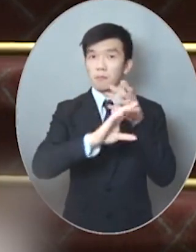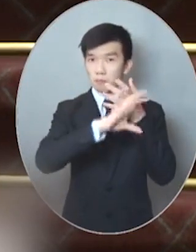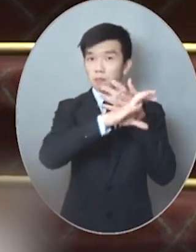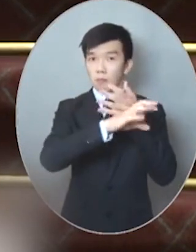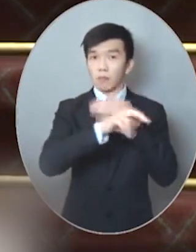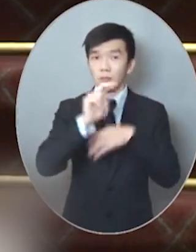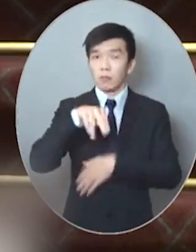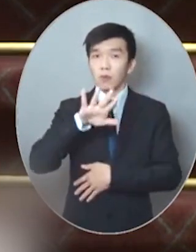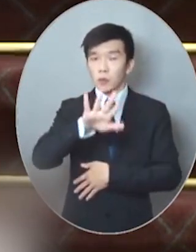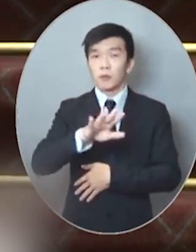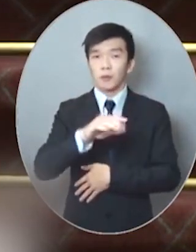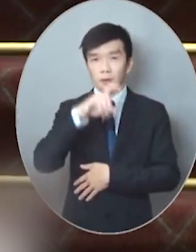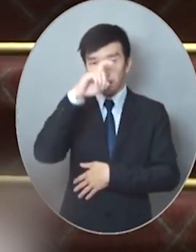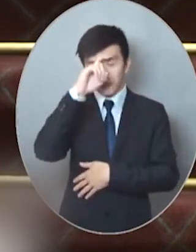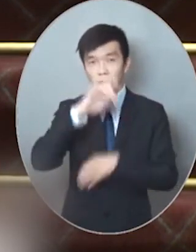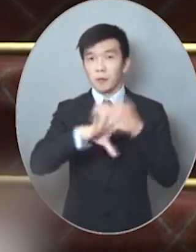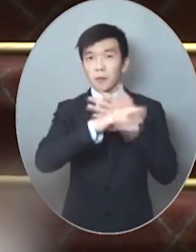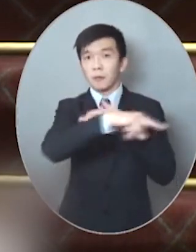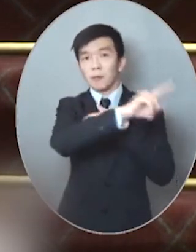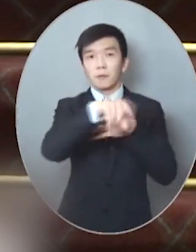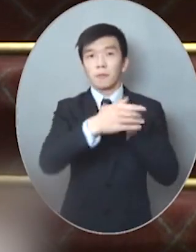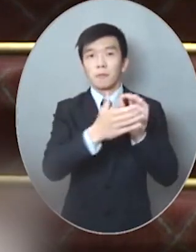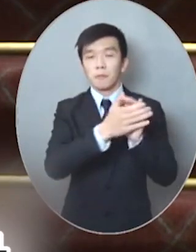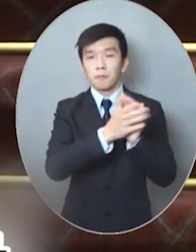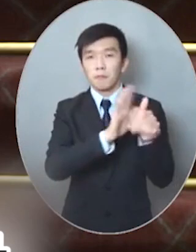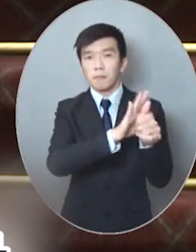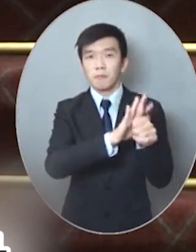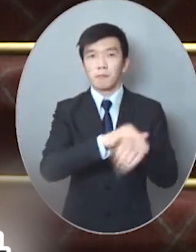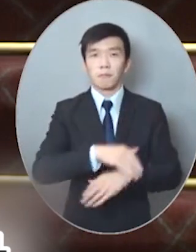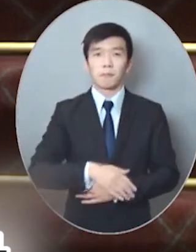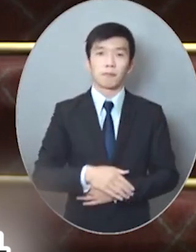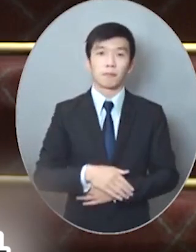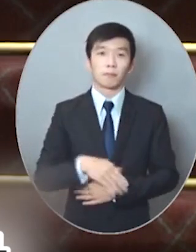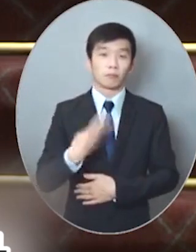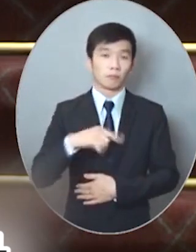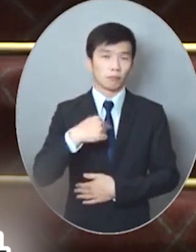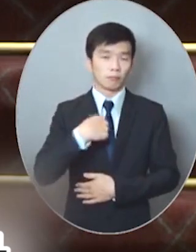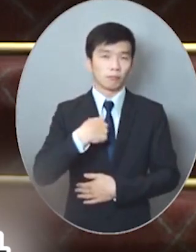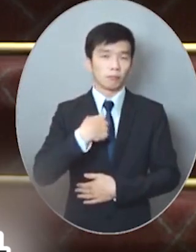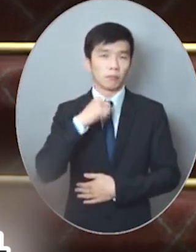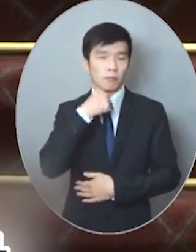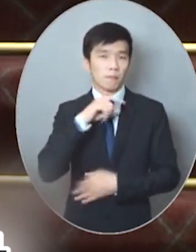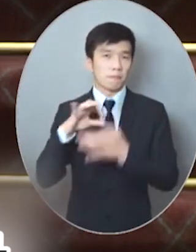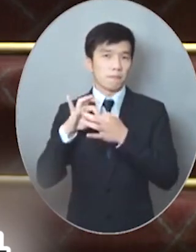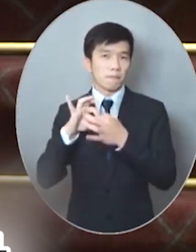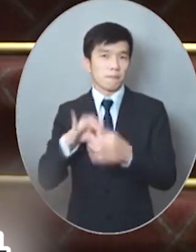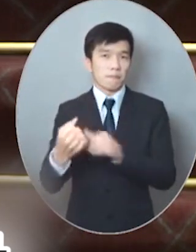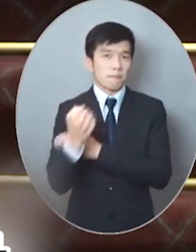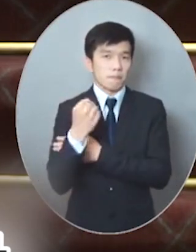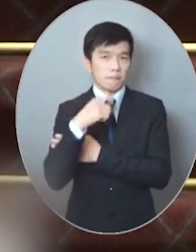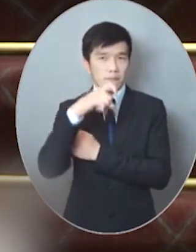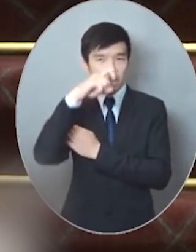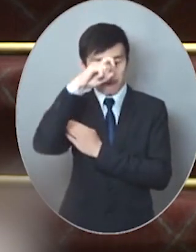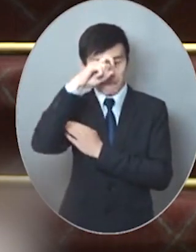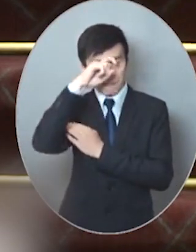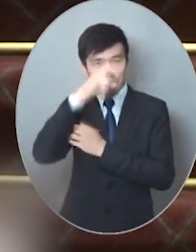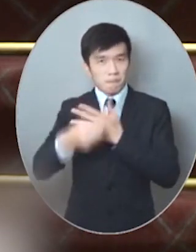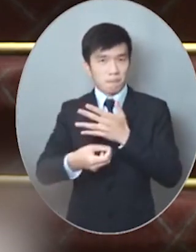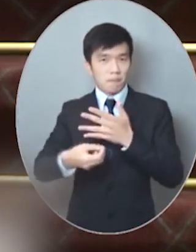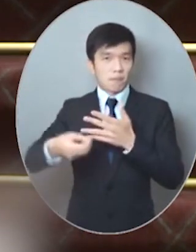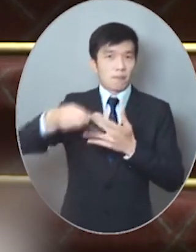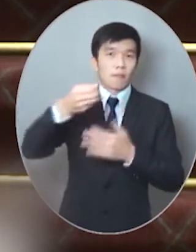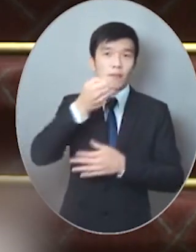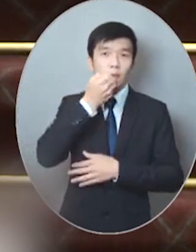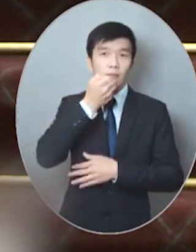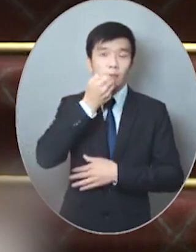外的国人做最好的防疫。那么我们持续努力提升国内的防疫能量，但我们要